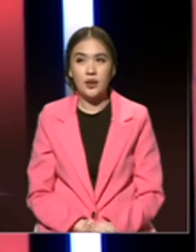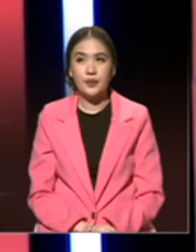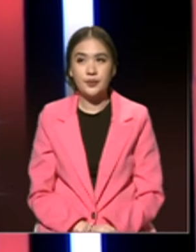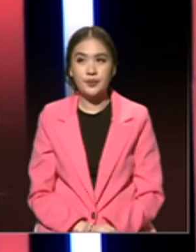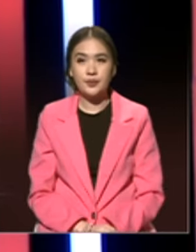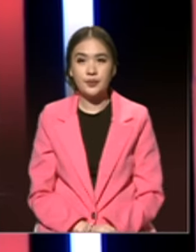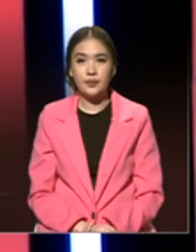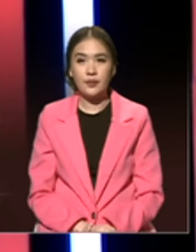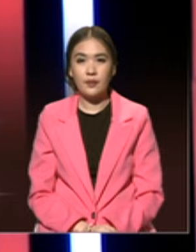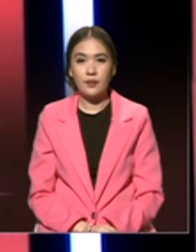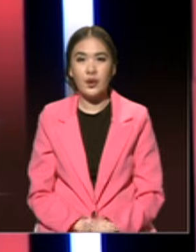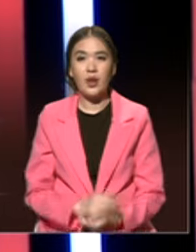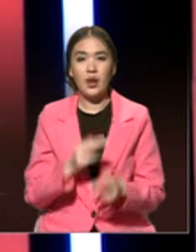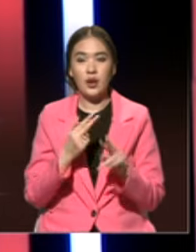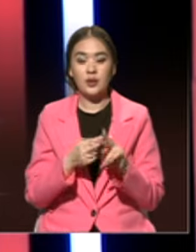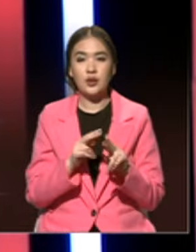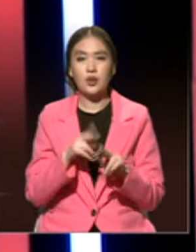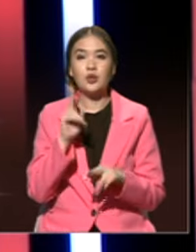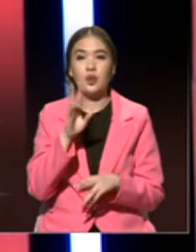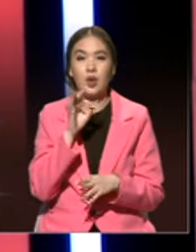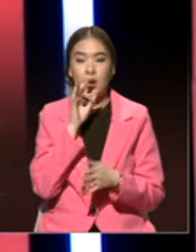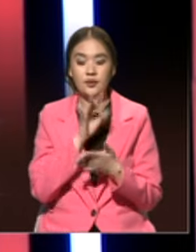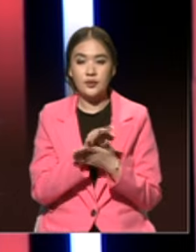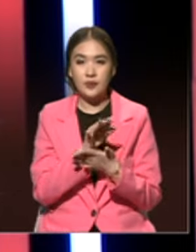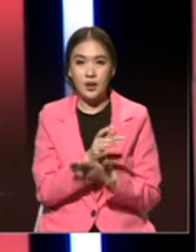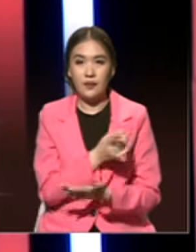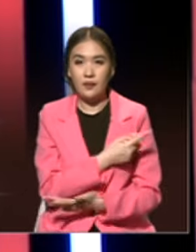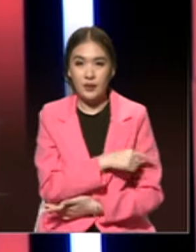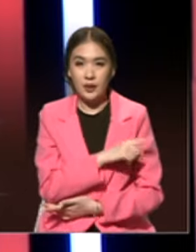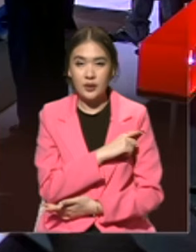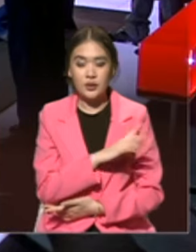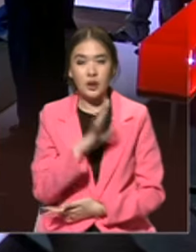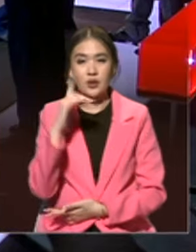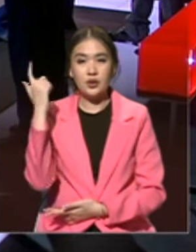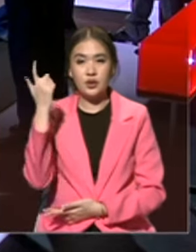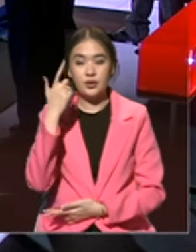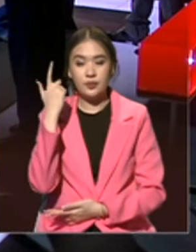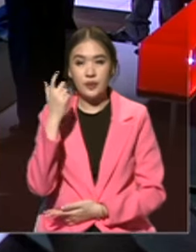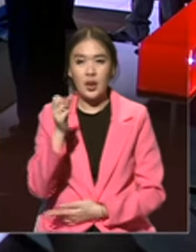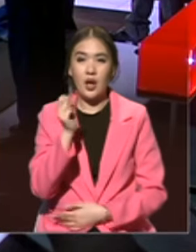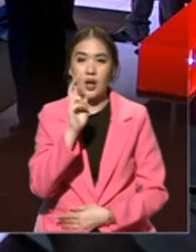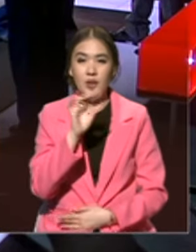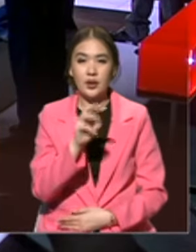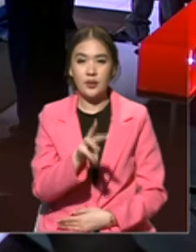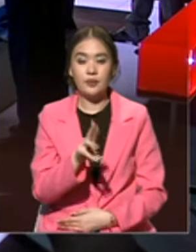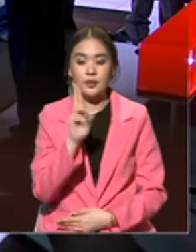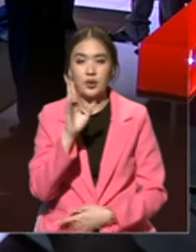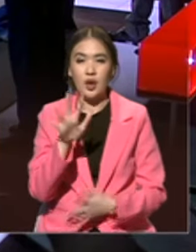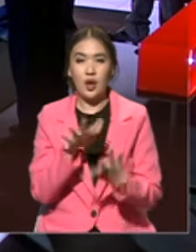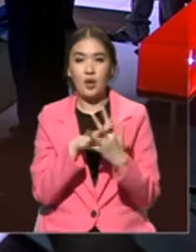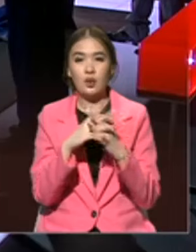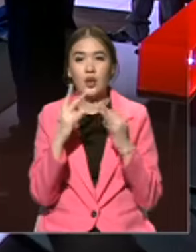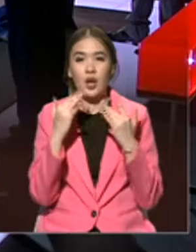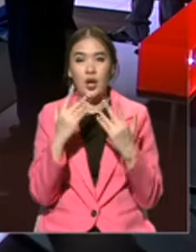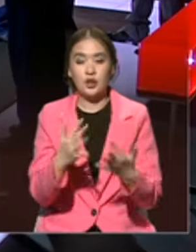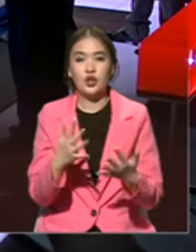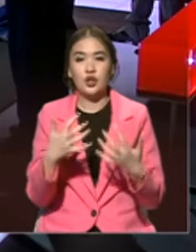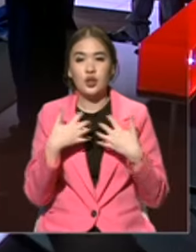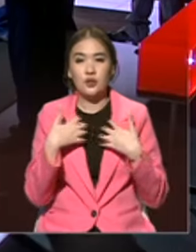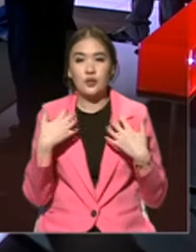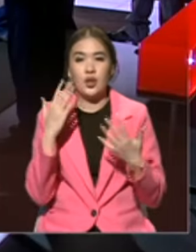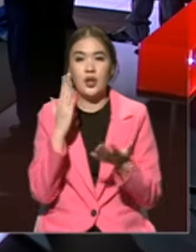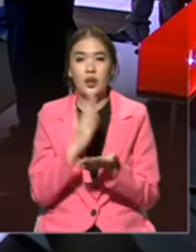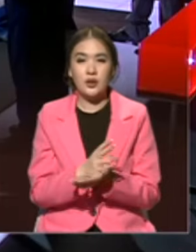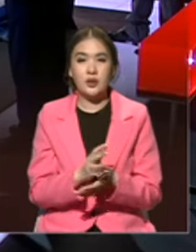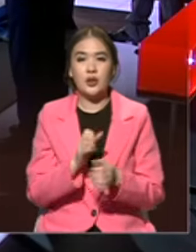кім жауапты? Ветеринар ма? Шаруа ма? Әкім бе? Ауылында қанша мал бар екен, қайда